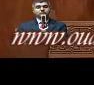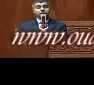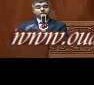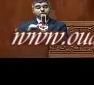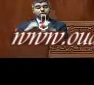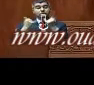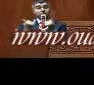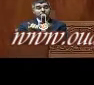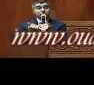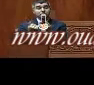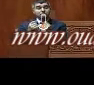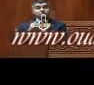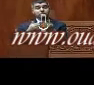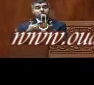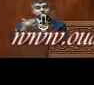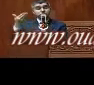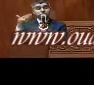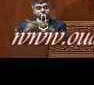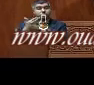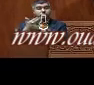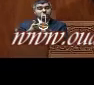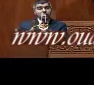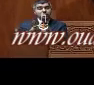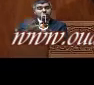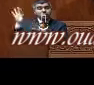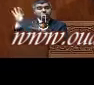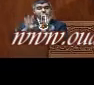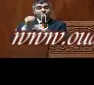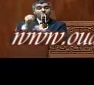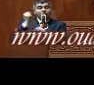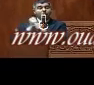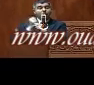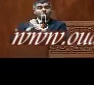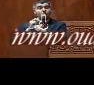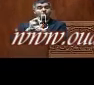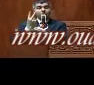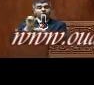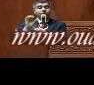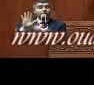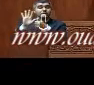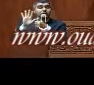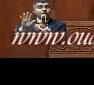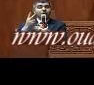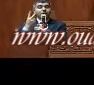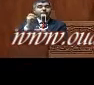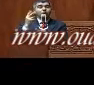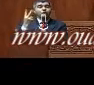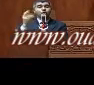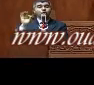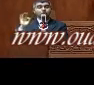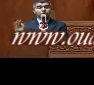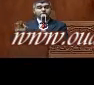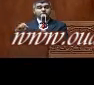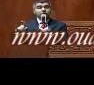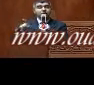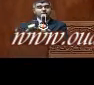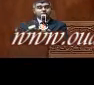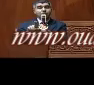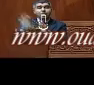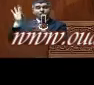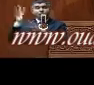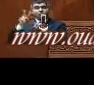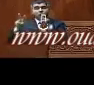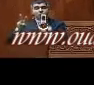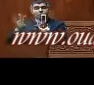عقد برنامج مع الوكالة الوطنية لإنعاش تشغيل الكفاءات للفترة 2016-2020 يهدف إلى تحسين قابلية